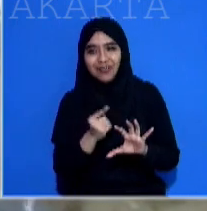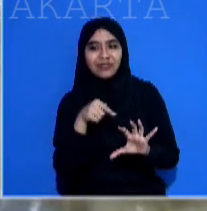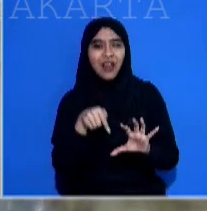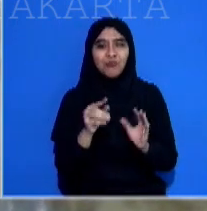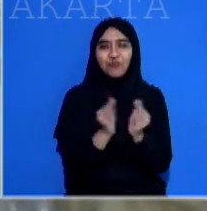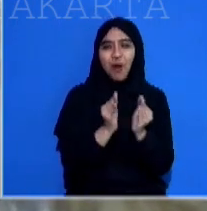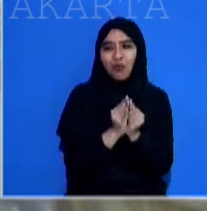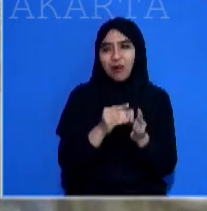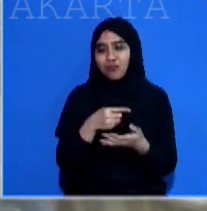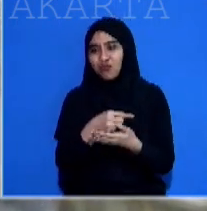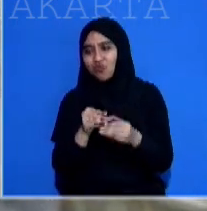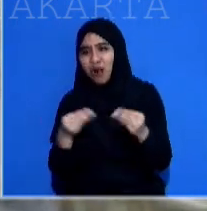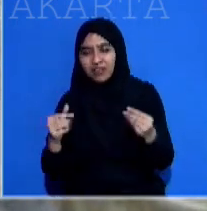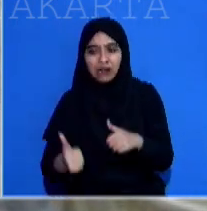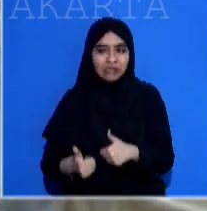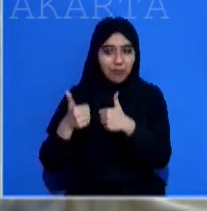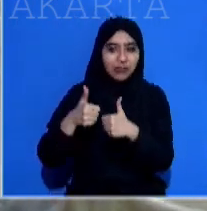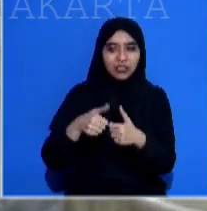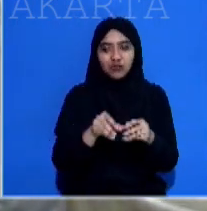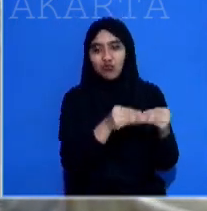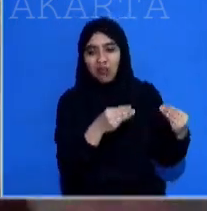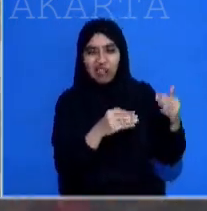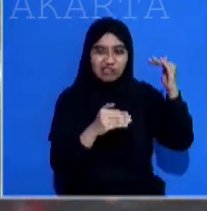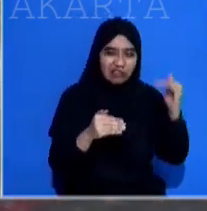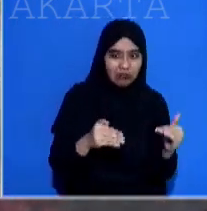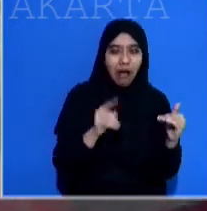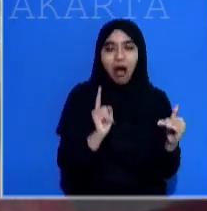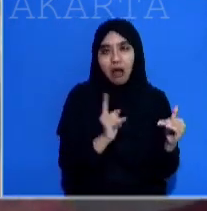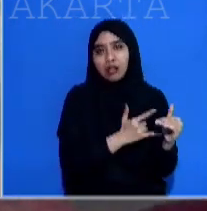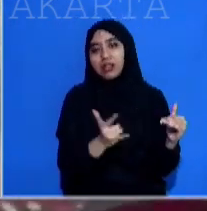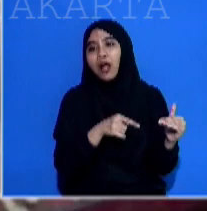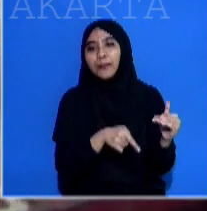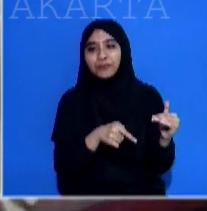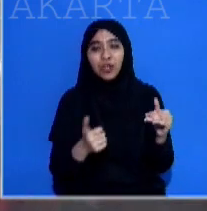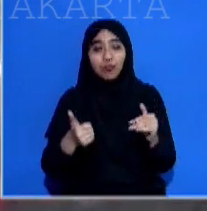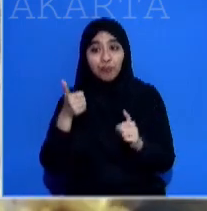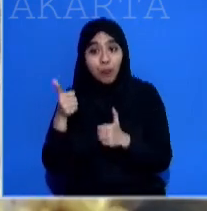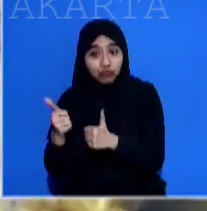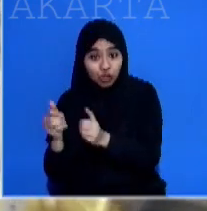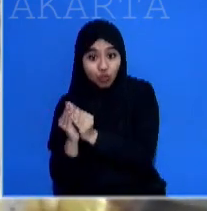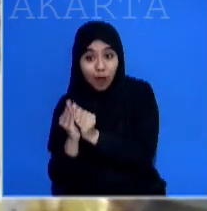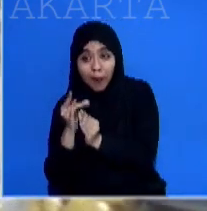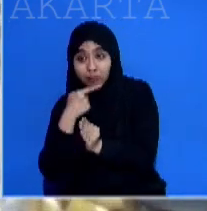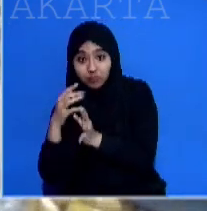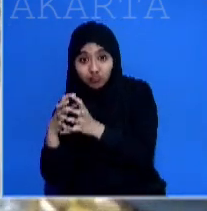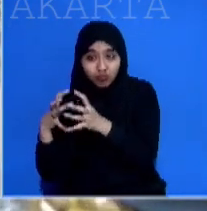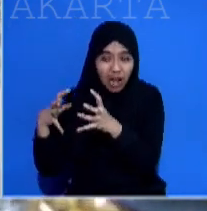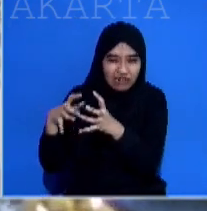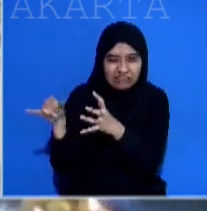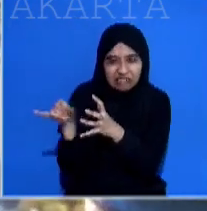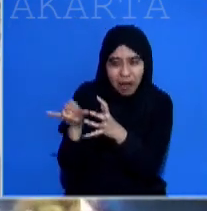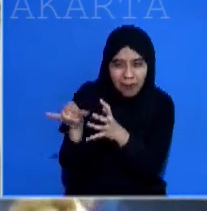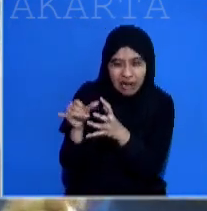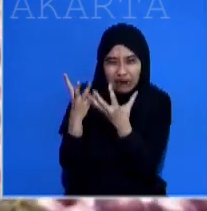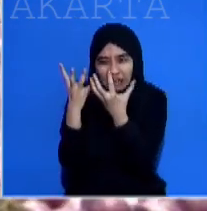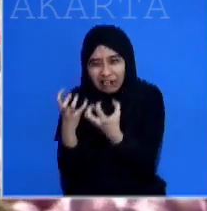terbaik meski tersedia juga bawang merah dengan kualitas lebih rendah. Bawang merah yang bagus memiliki ukuran besar dan seragam dengan kondisi kering